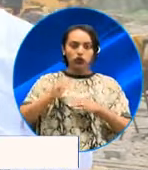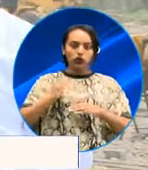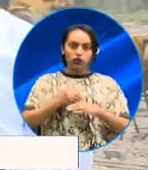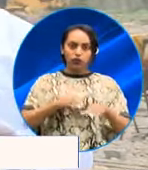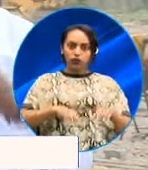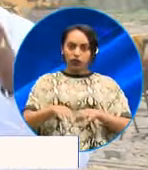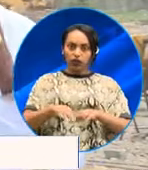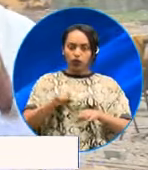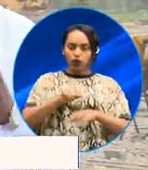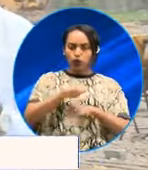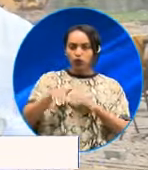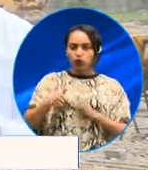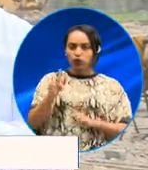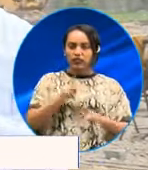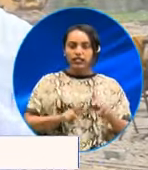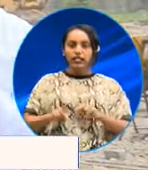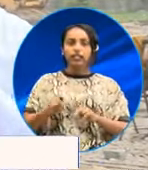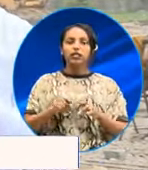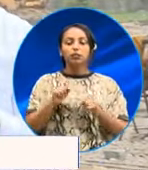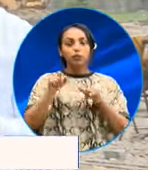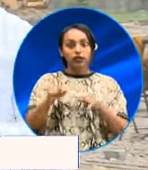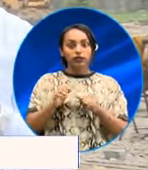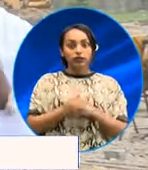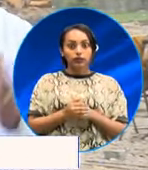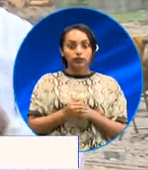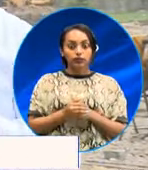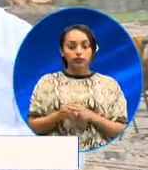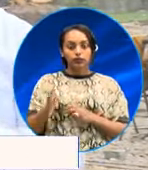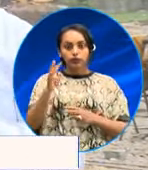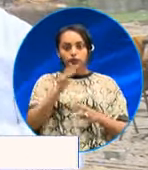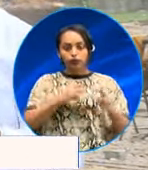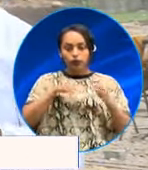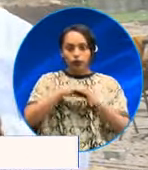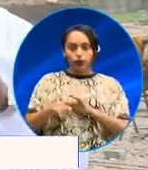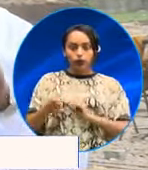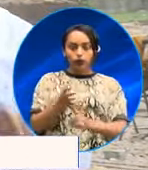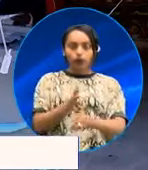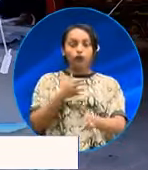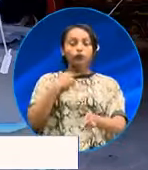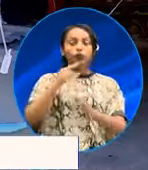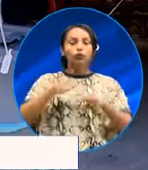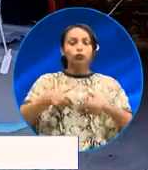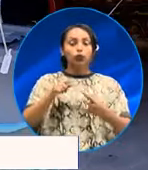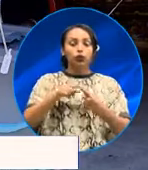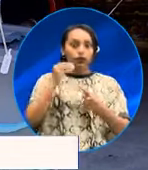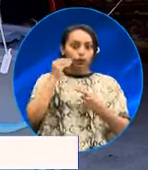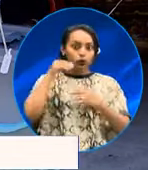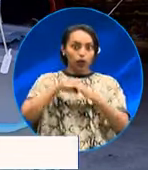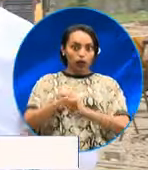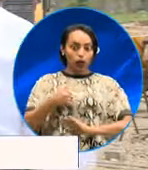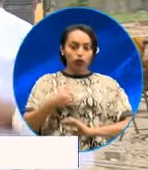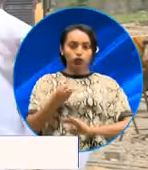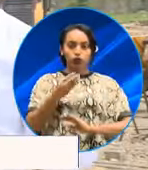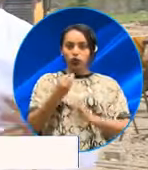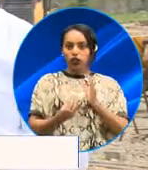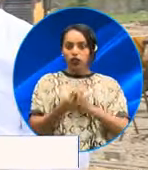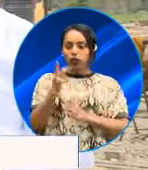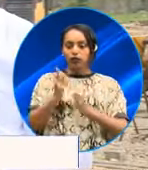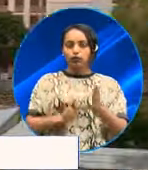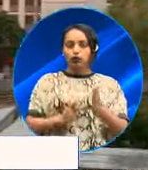ምርጫችንም ስናከናውን ያ ሁሉ ህዝብ በዛ ችግር ውስጥ ሆኖ ተሰልፎ ድምፁ ሰጥቶ ወደ ቤቱ ገብቷል። ብዙ ልማት